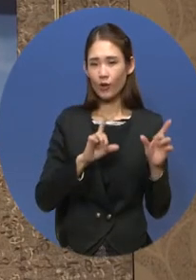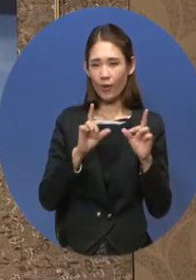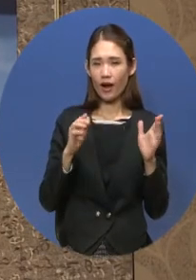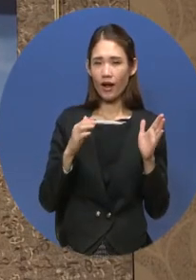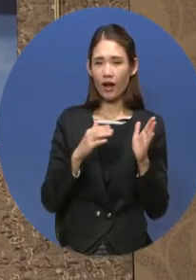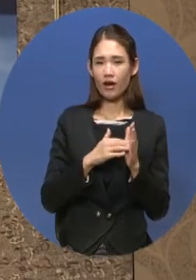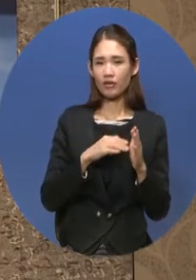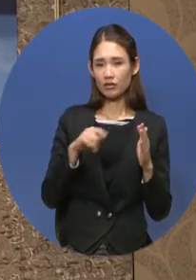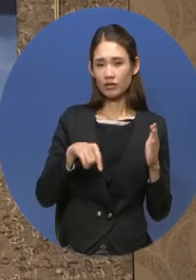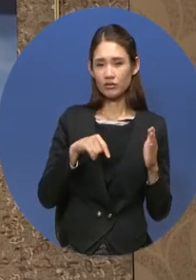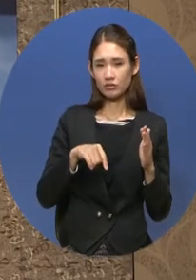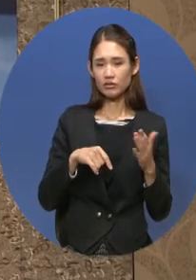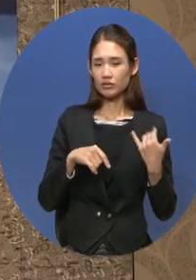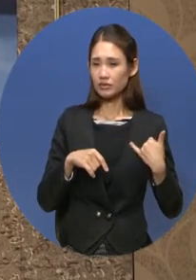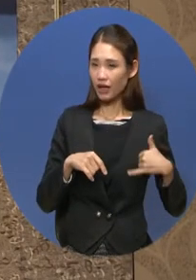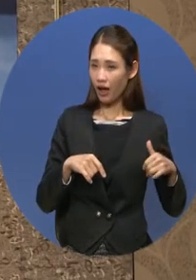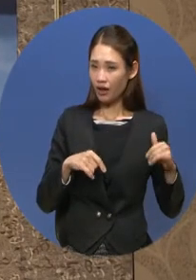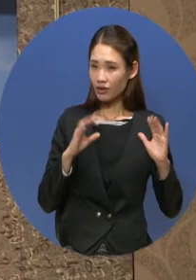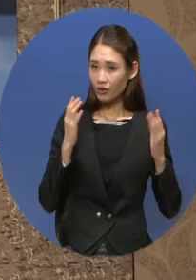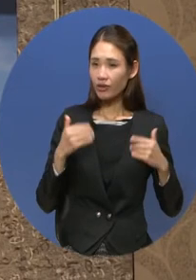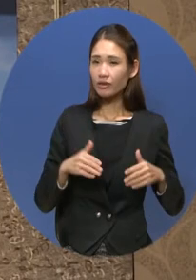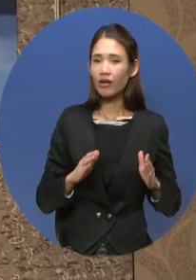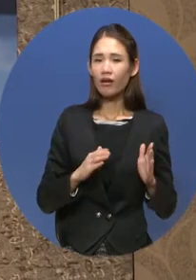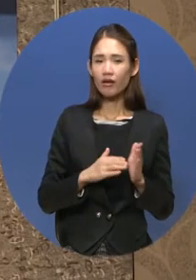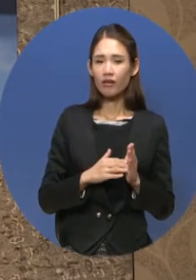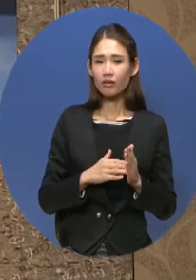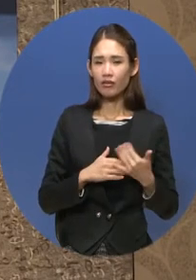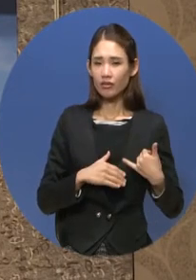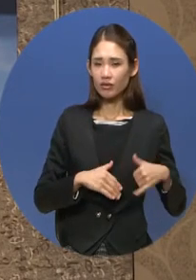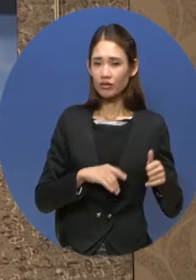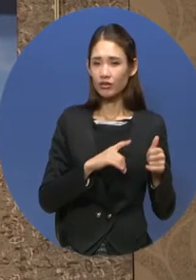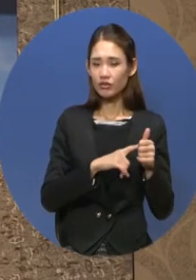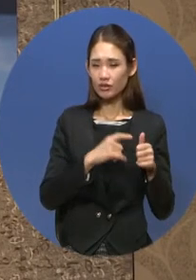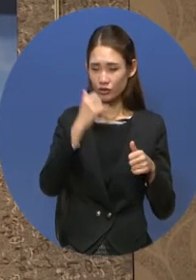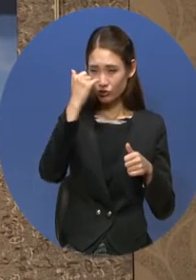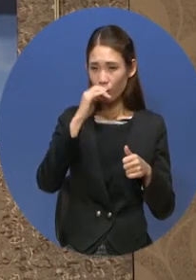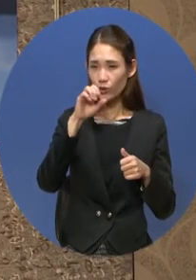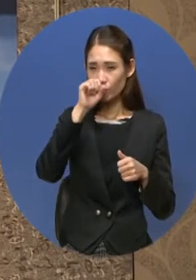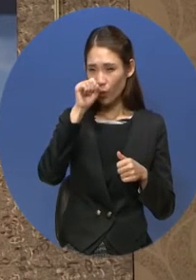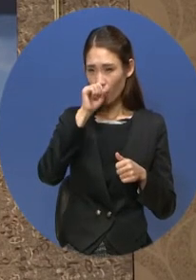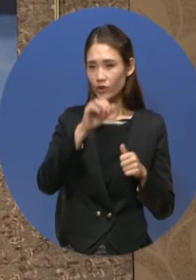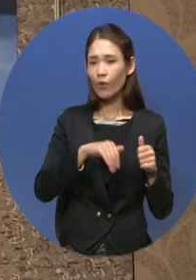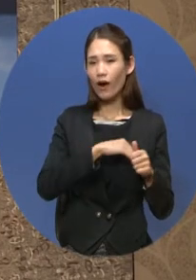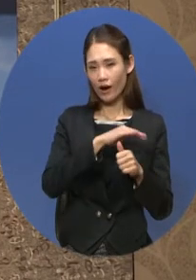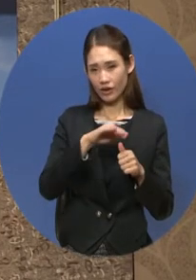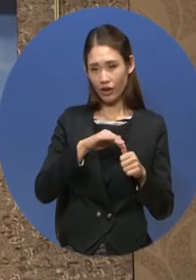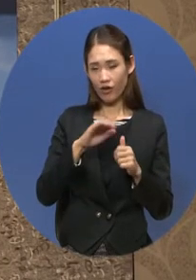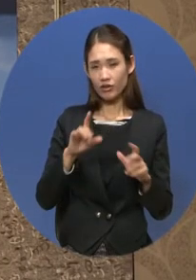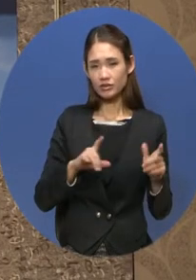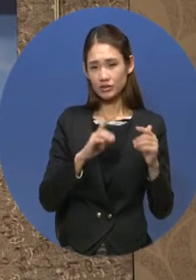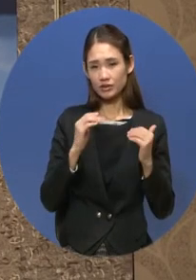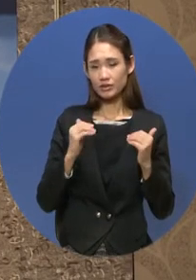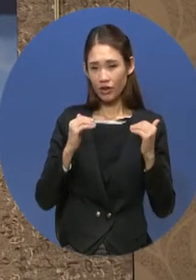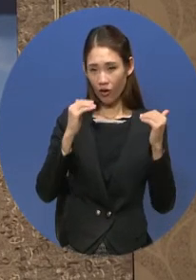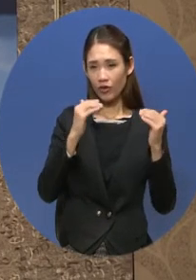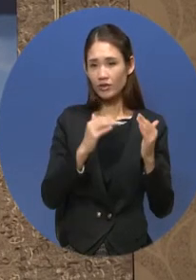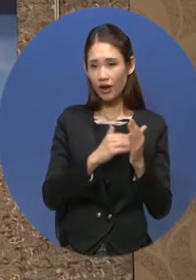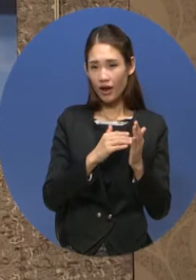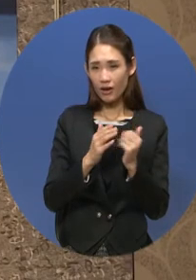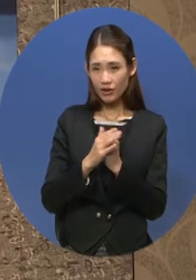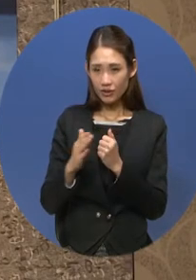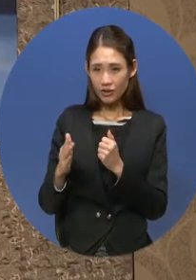이런 가운데에서 이제 우리 자녀들이 태어났잖아요. 네. 그러니까 이 자녀들은 윤택한 가운데에서 성장을 시작을 했기